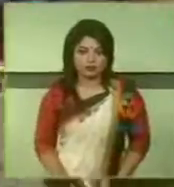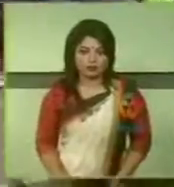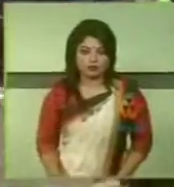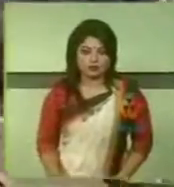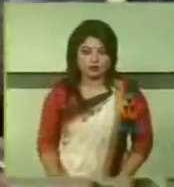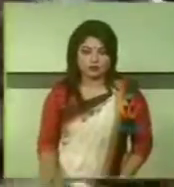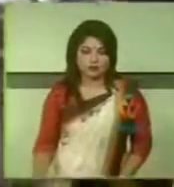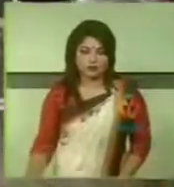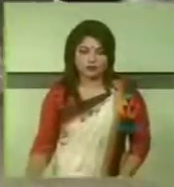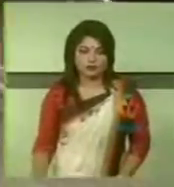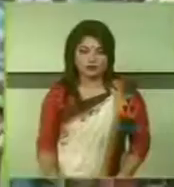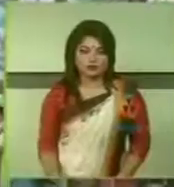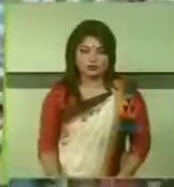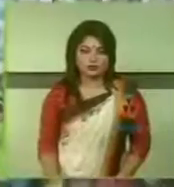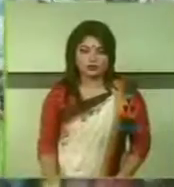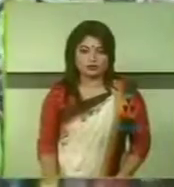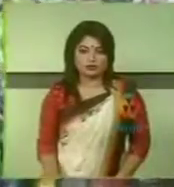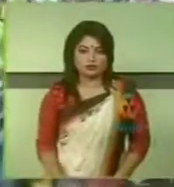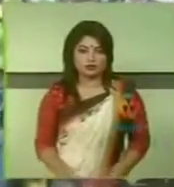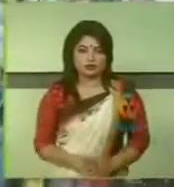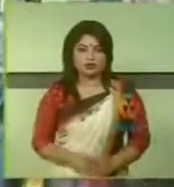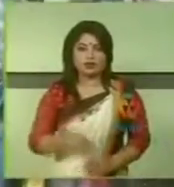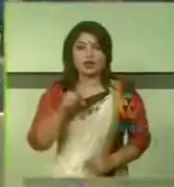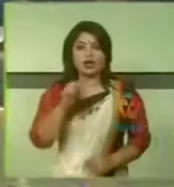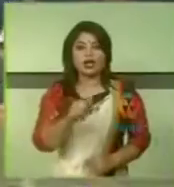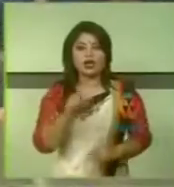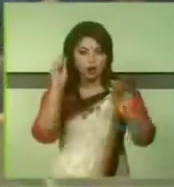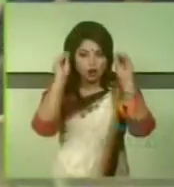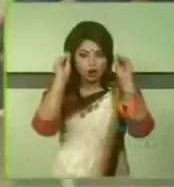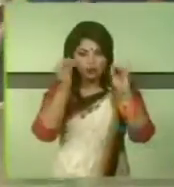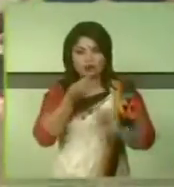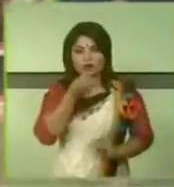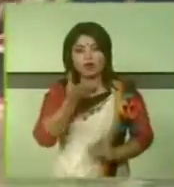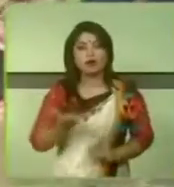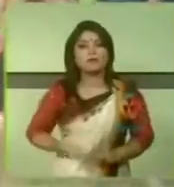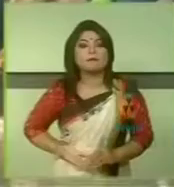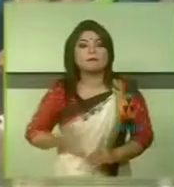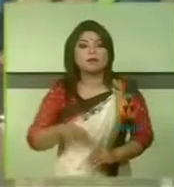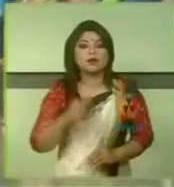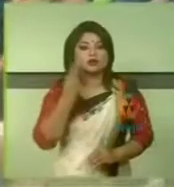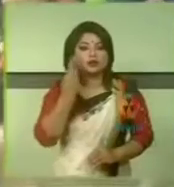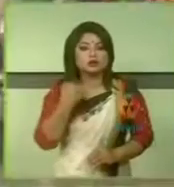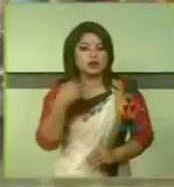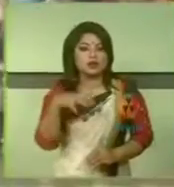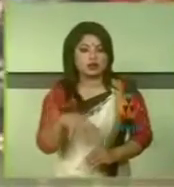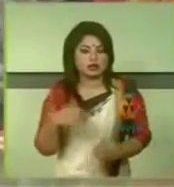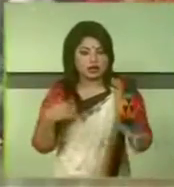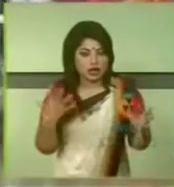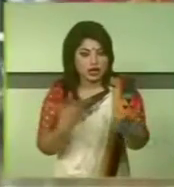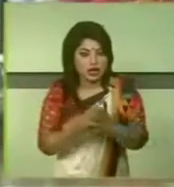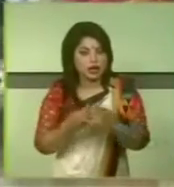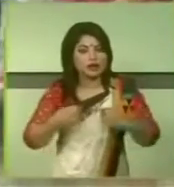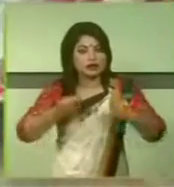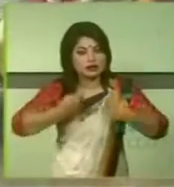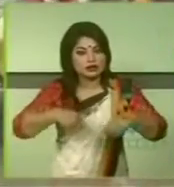শ আরফিন সিদ্দিক বক্তৃতা করেন। গহর রিজভি বলেন, বাংলাদেশ সম্প্রদায় সম্প্রীতির দেশ। সম্মিলিত প্রচেষ্টার